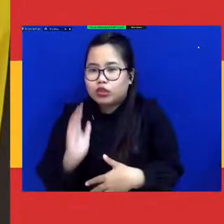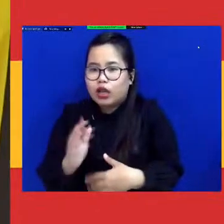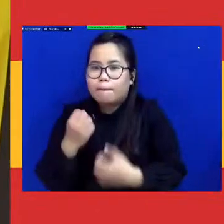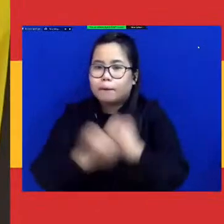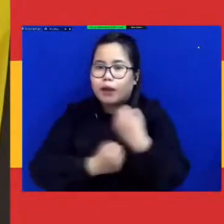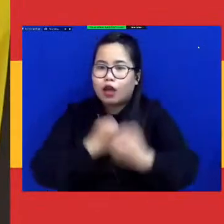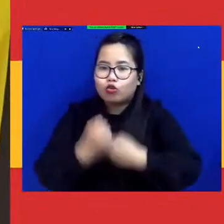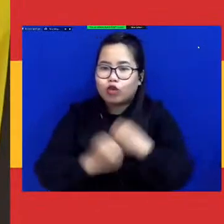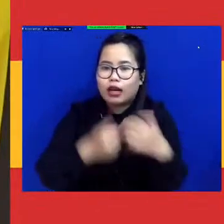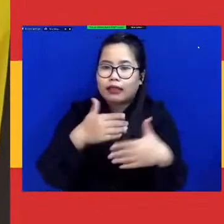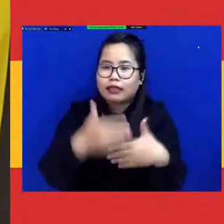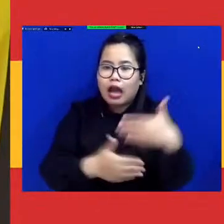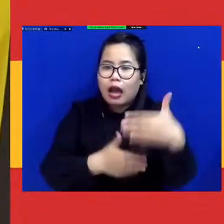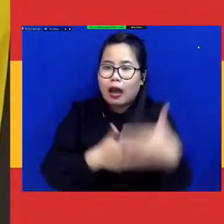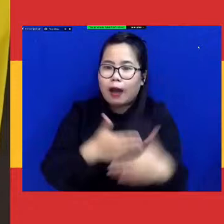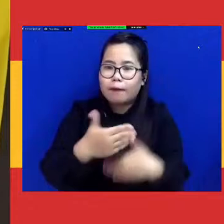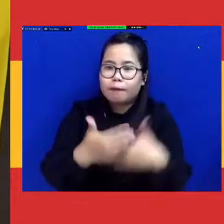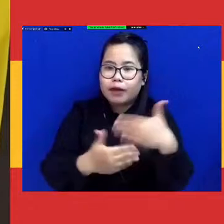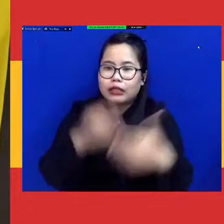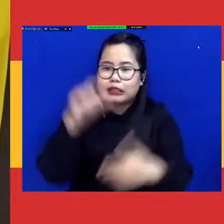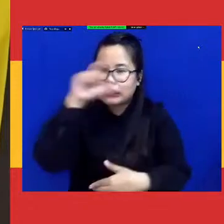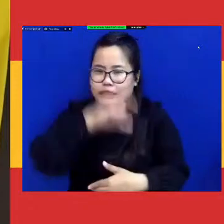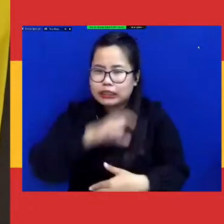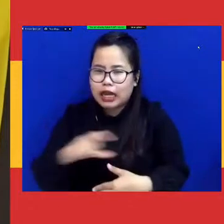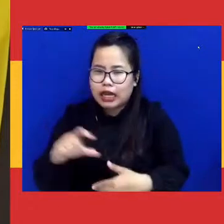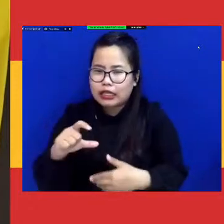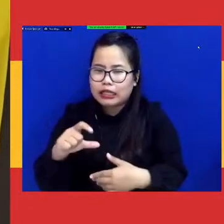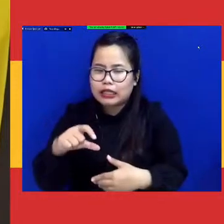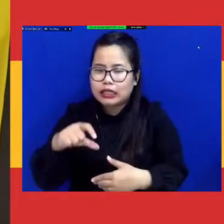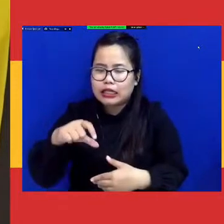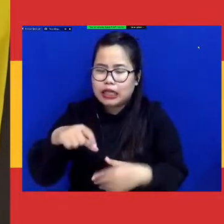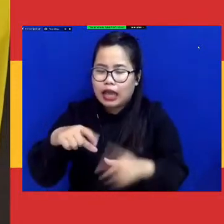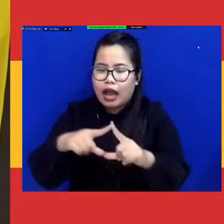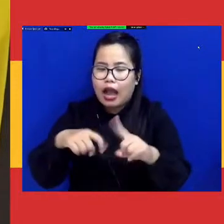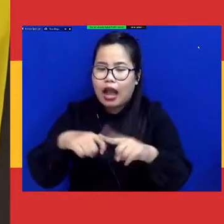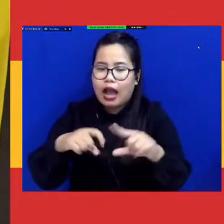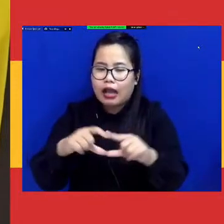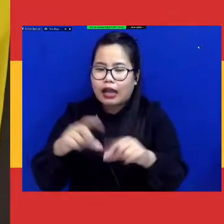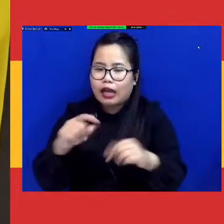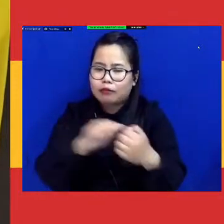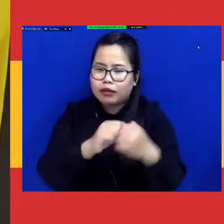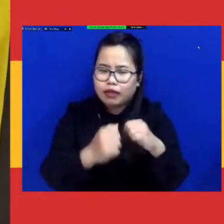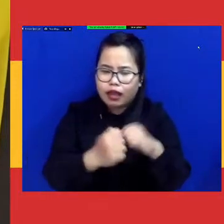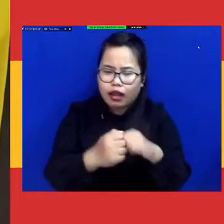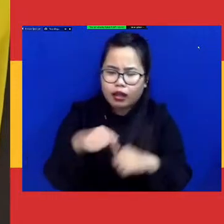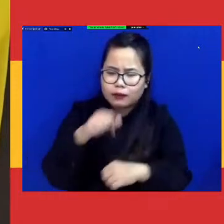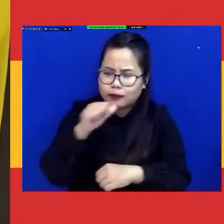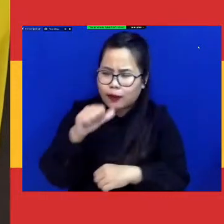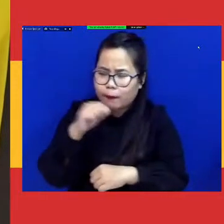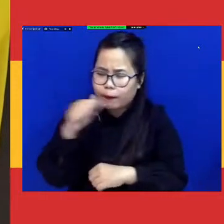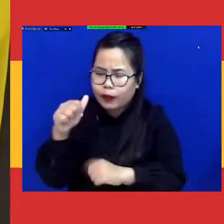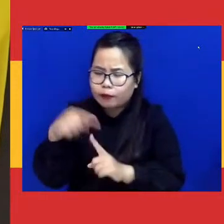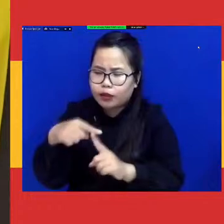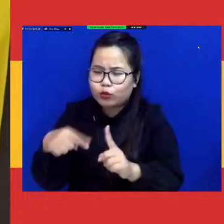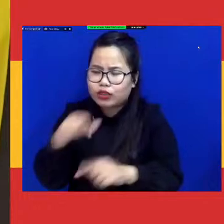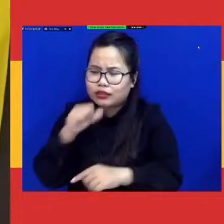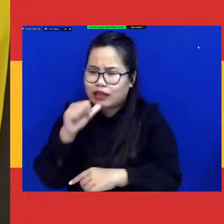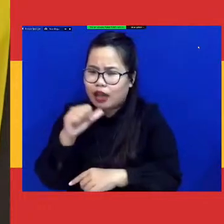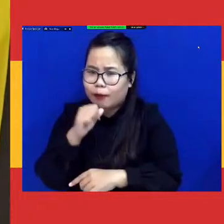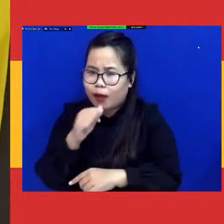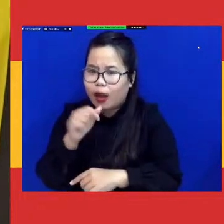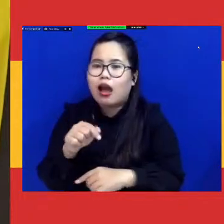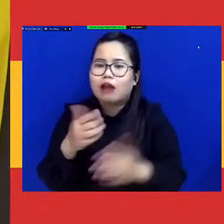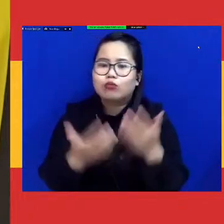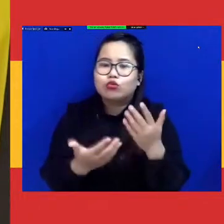melakukan tahapan mencari akar masalah dan akar masalah kemudian siapa yang berperan itu yang